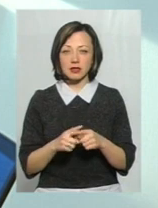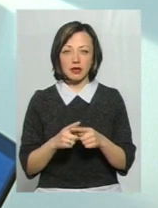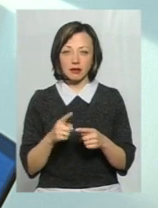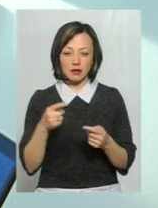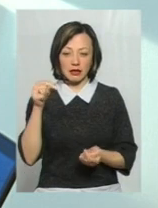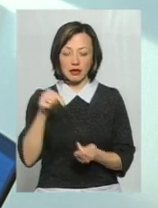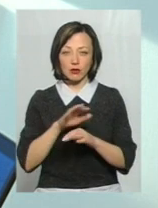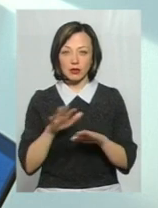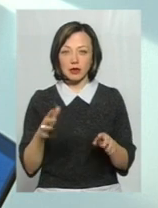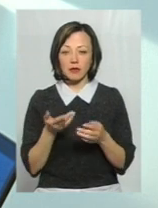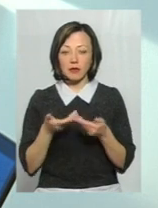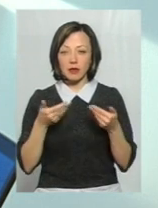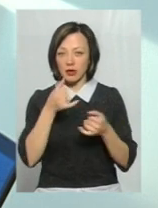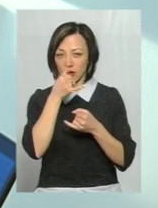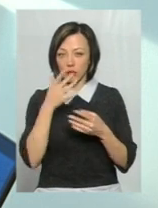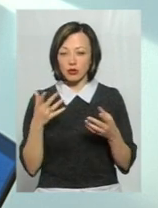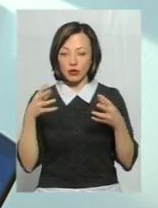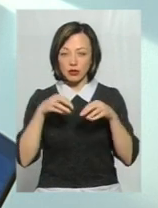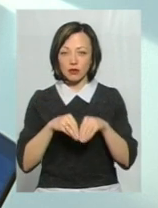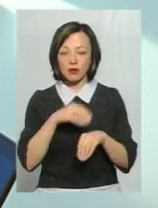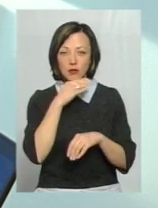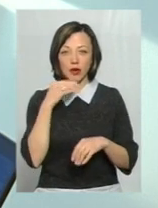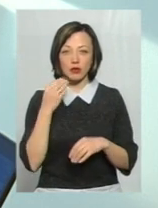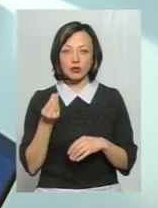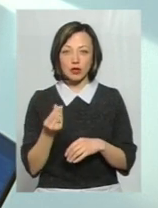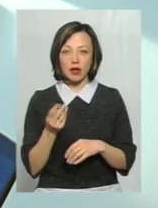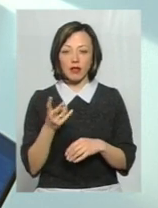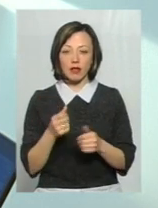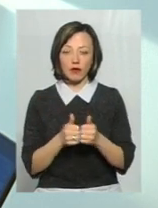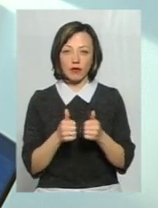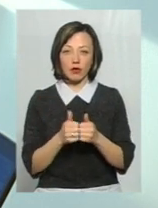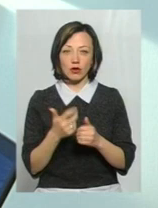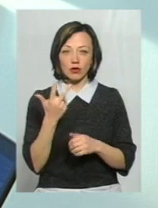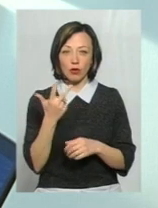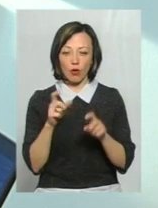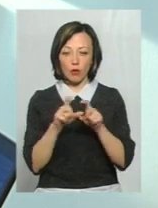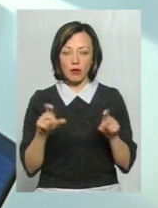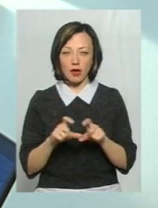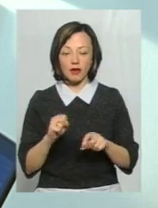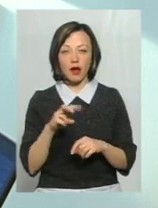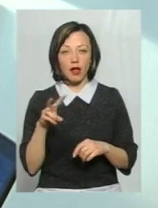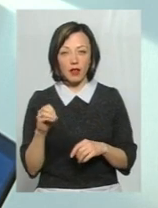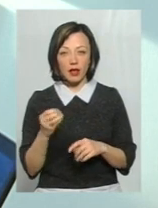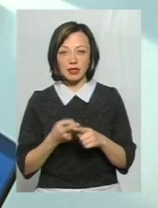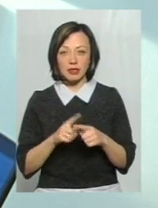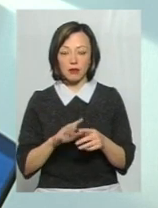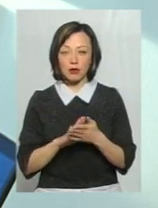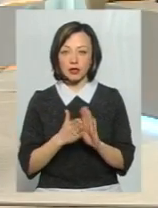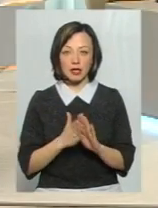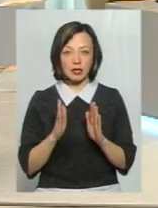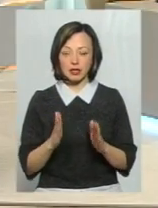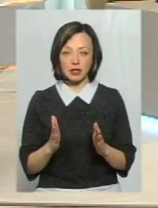недоцільно. І ми не можемо концентрувати велику кількість грошей навколо там трьох наших об'єктів. Але я хочу сказати, що це позиція не